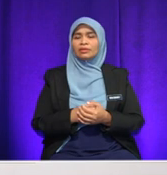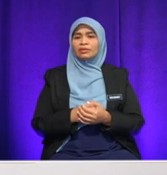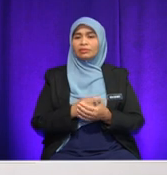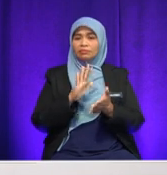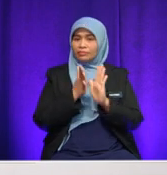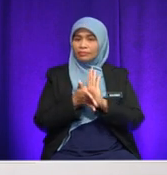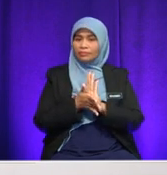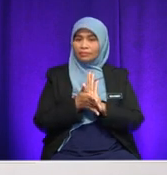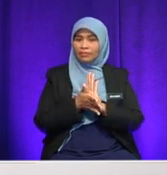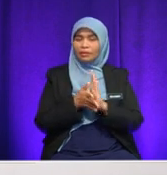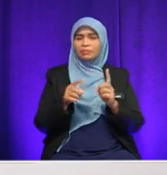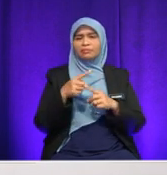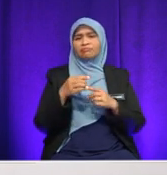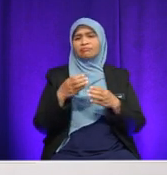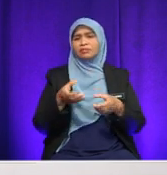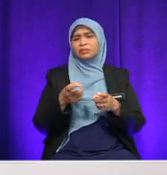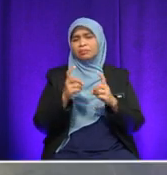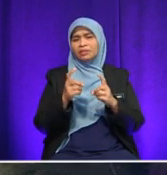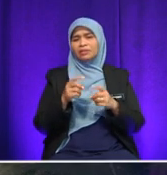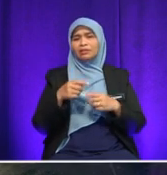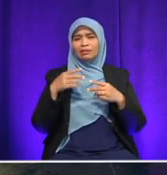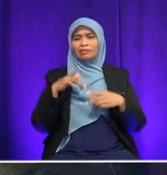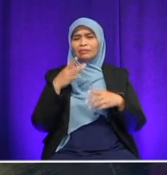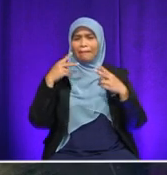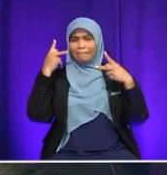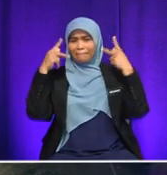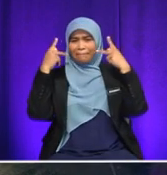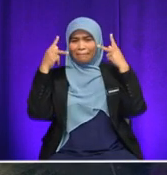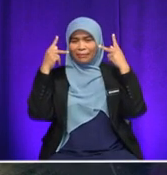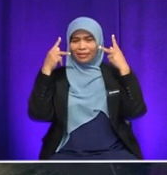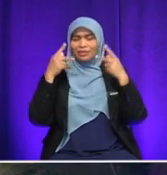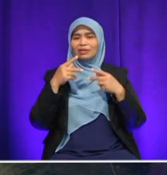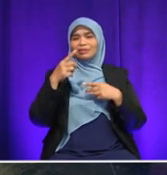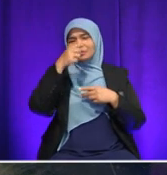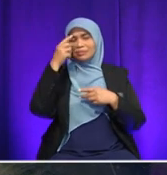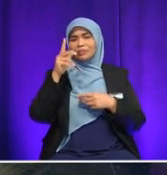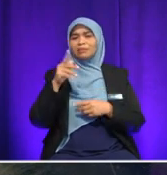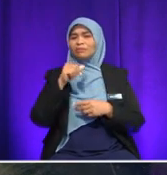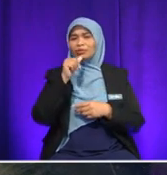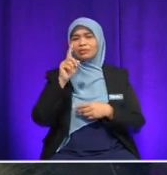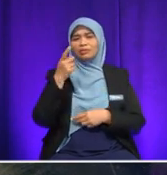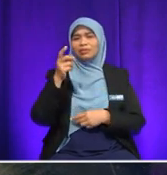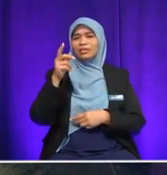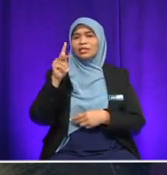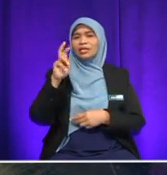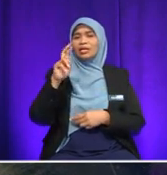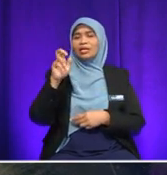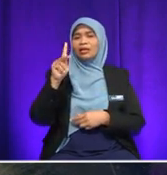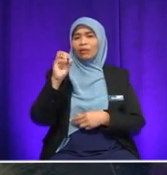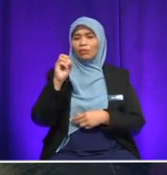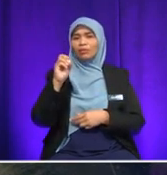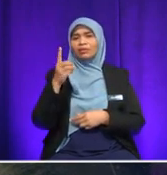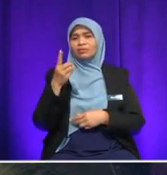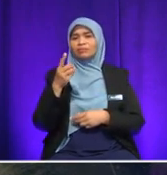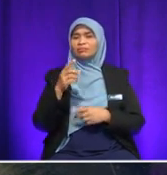Jadi bila dia terburu-buru tu dia akan pening kepala lah, bukan setakat Kreko saja, malah aku sendiri pun pening kepala